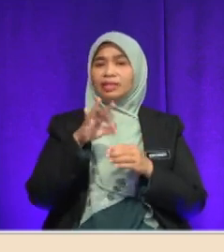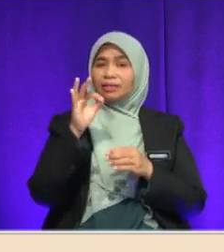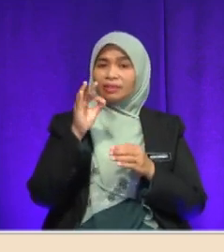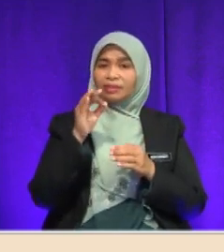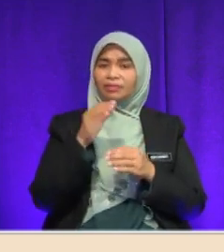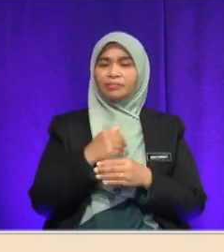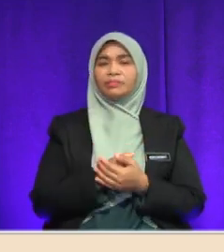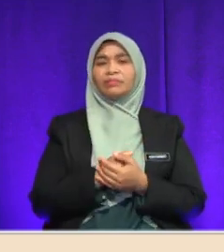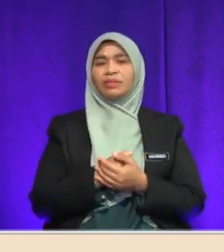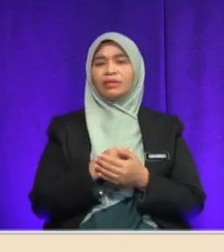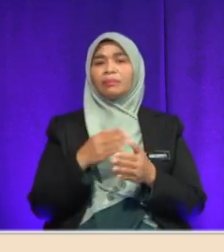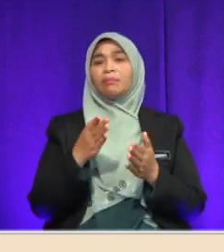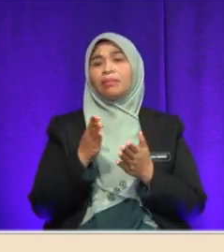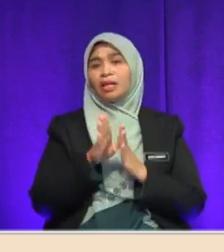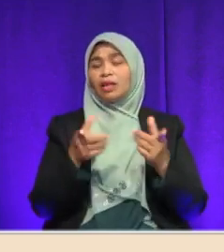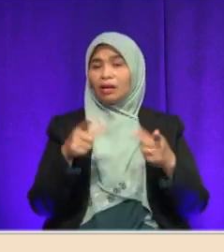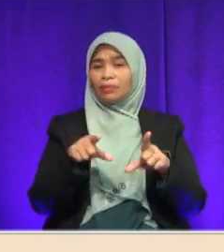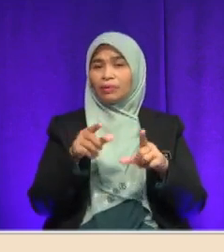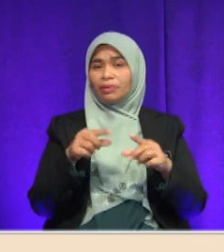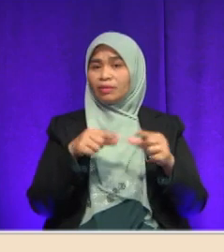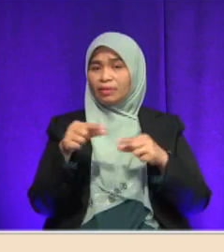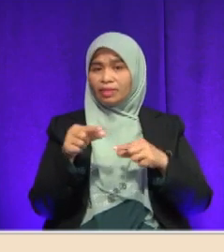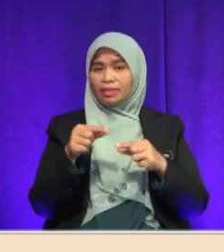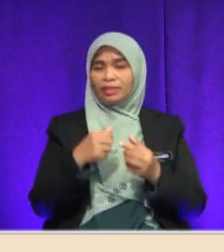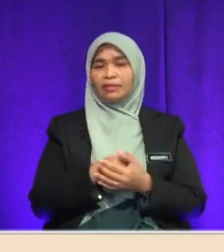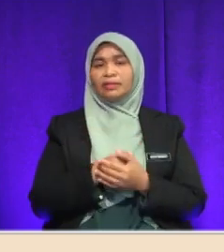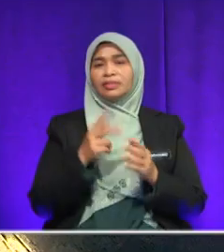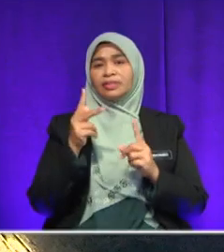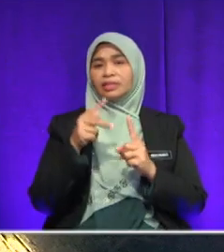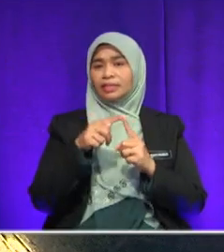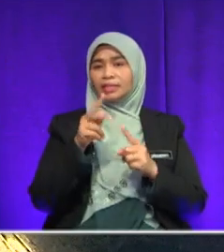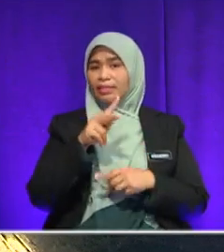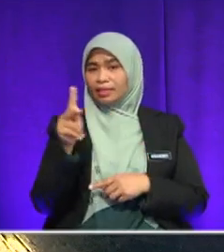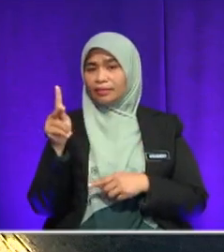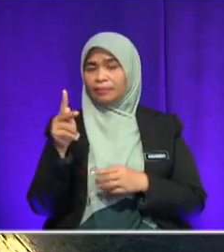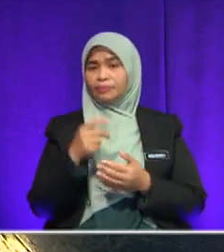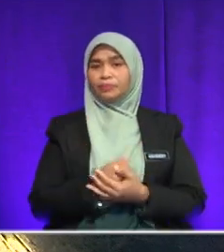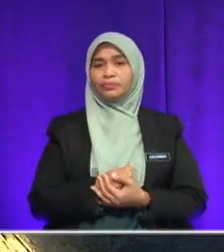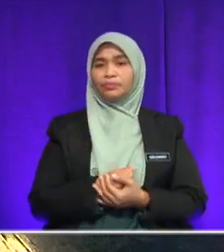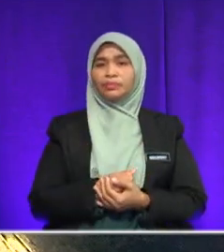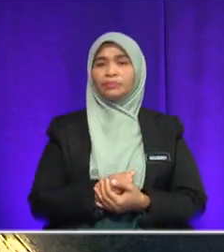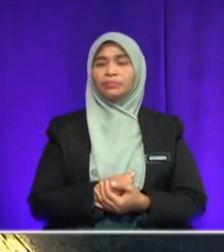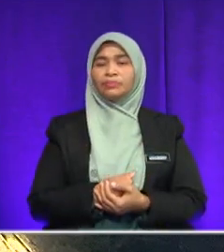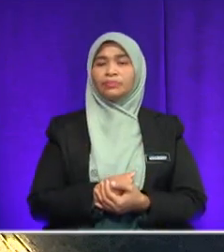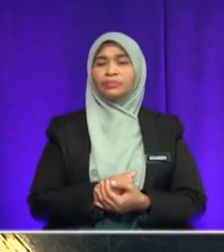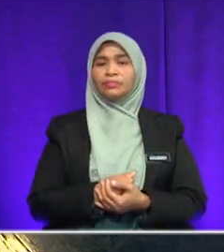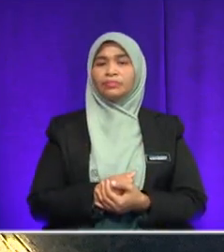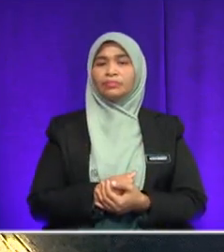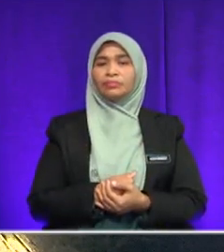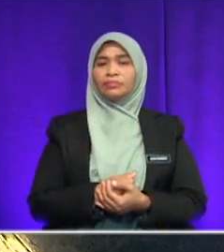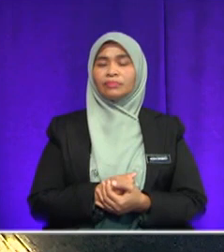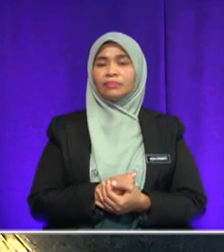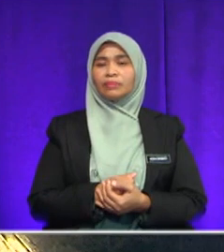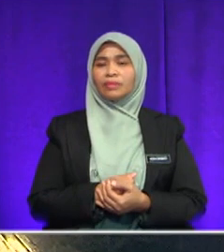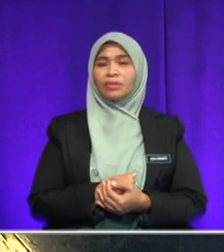sebab berlaku pergerakan keluk permintaan ke kanan? Okey, siapa nak cuba? Tadi ada ingin cuba soalan sebelum ini.